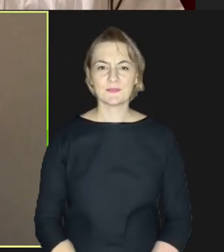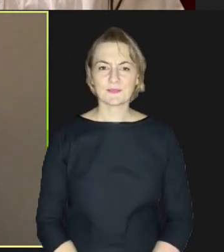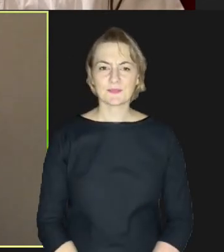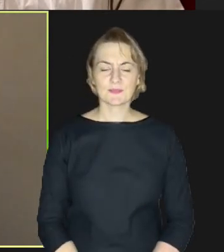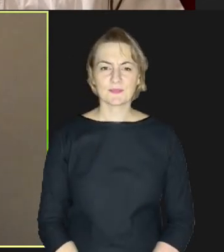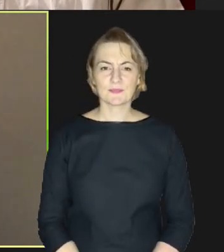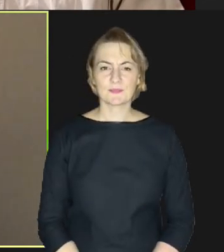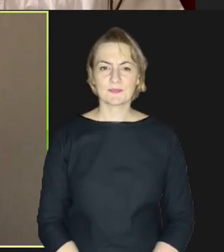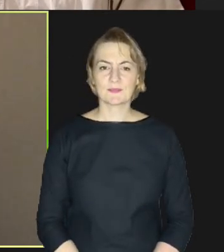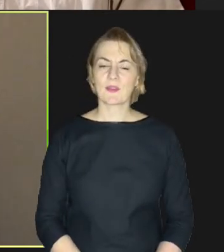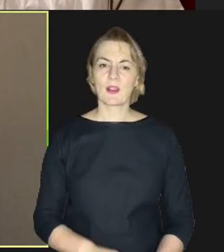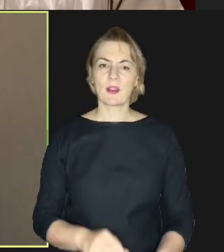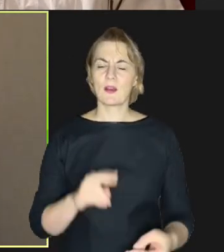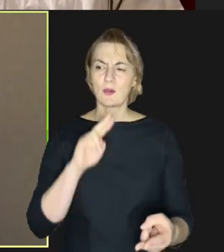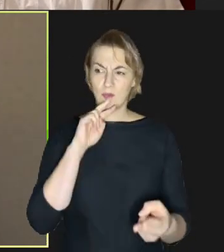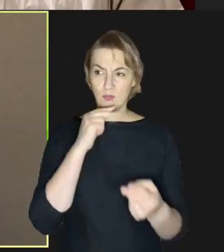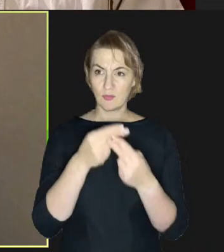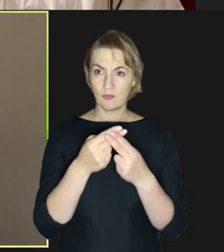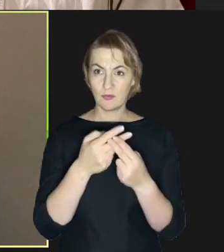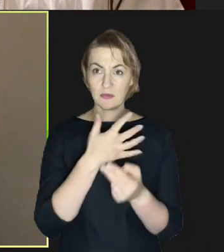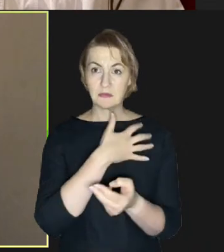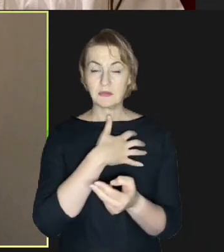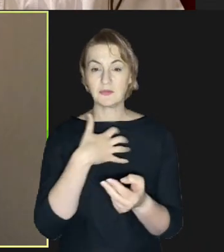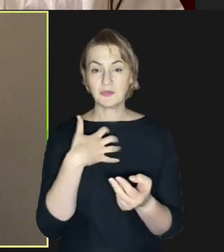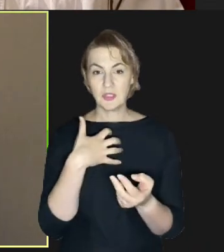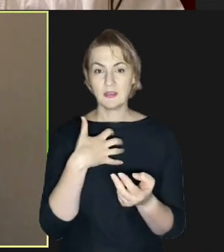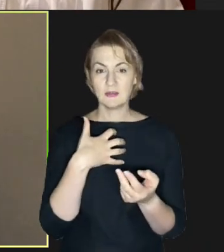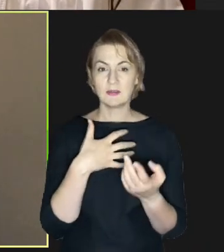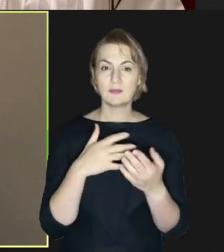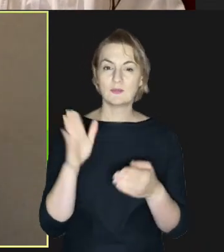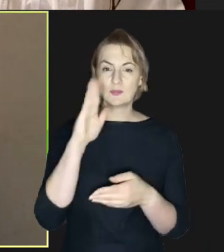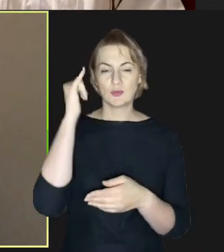A on powiedział, grzech? To pomyłka Pana Boga.